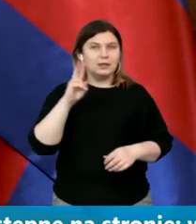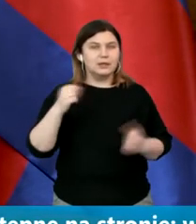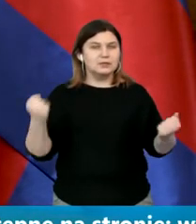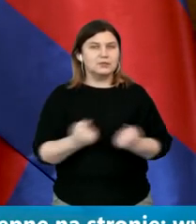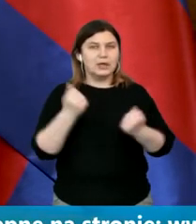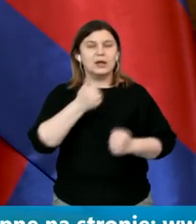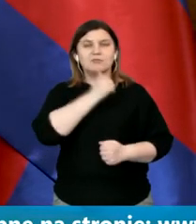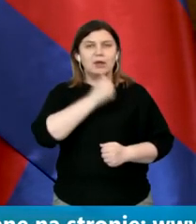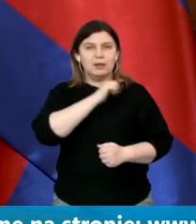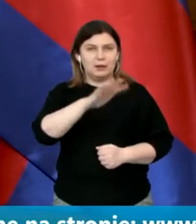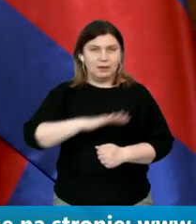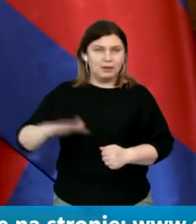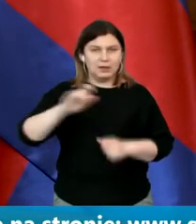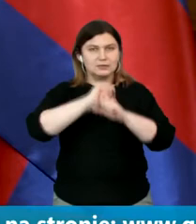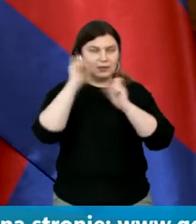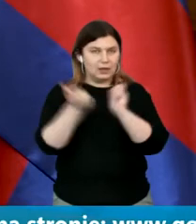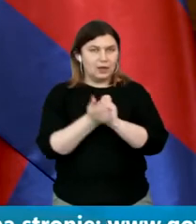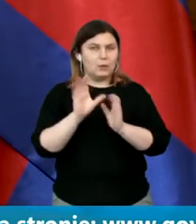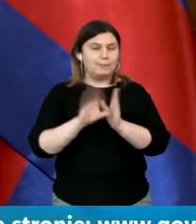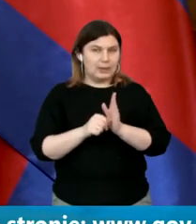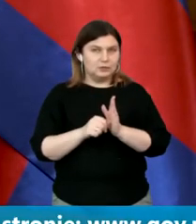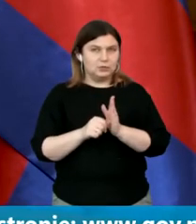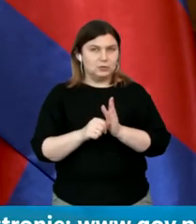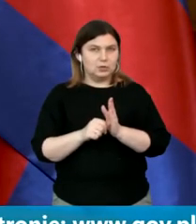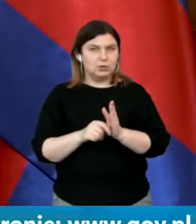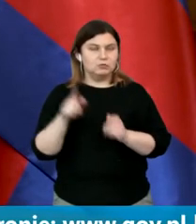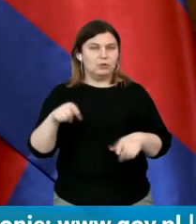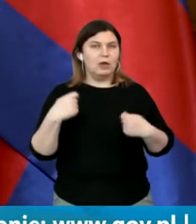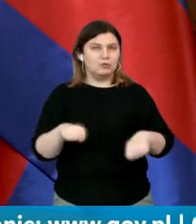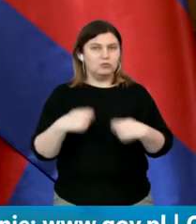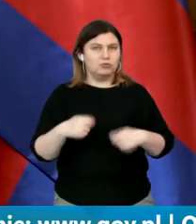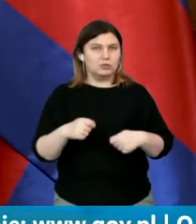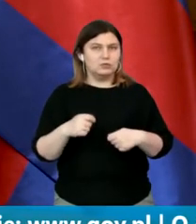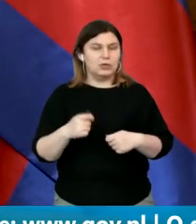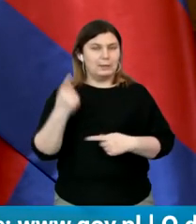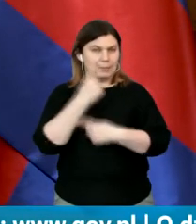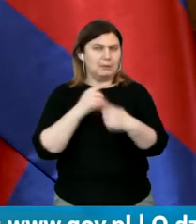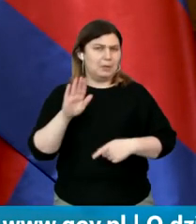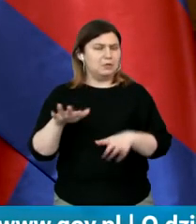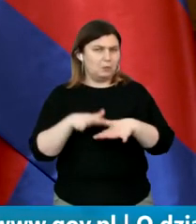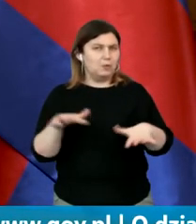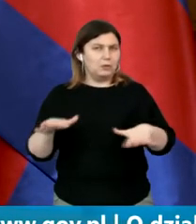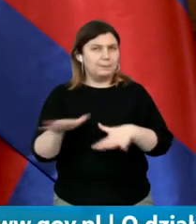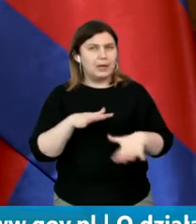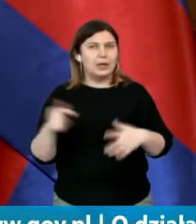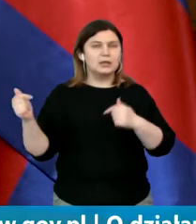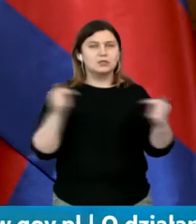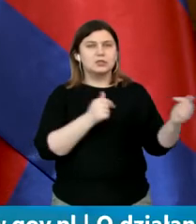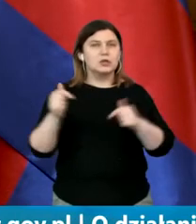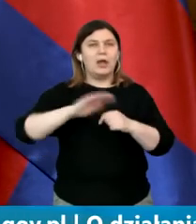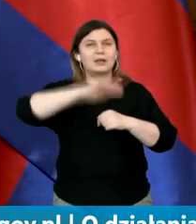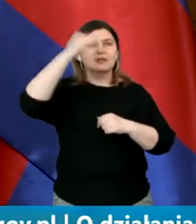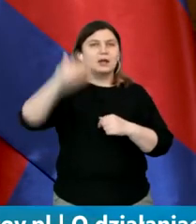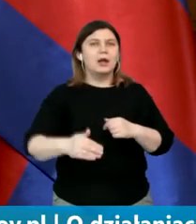zieleń oczywiście w całym mieście. Myślę, że Szczecin akurat tych miejsc ma sporo. Dyskusja na temat skarpy przydworcowej